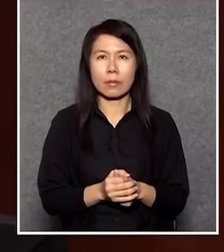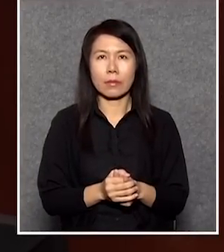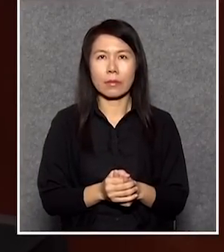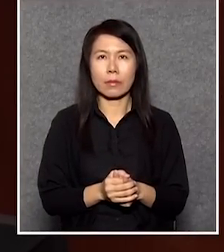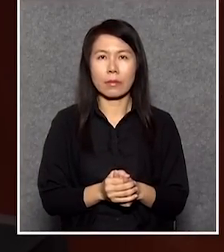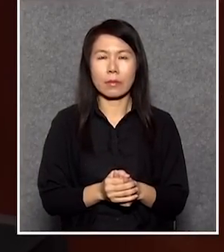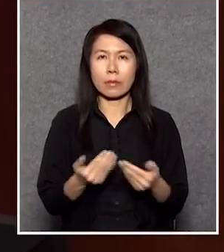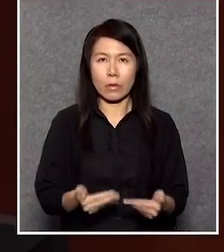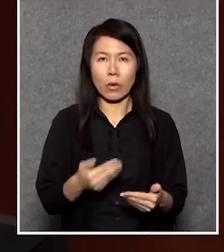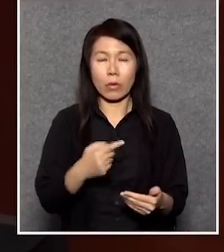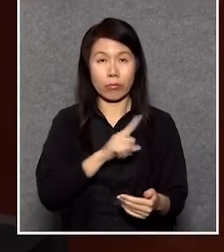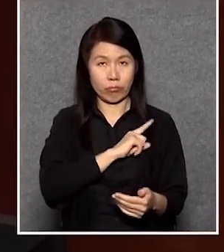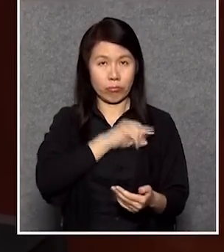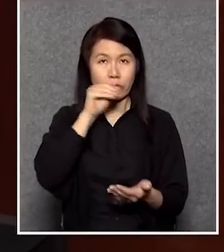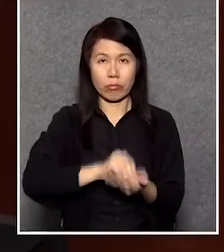我已經決定是